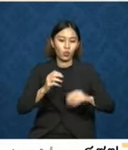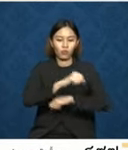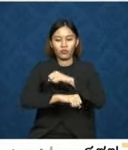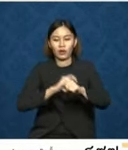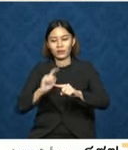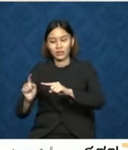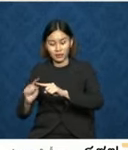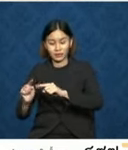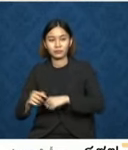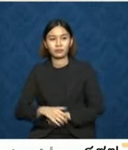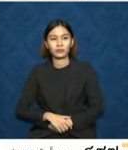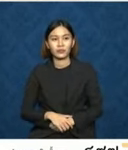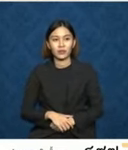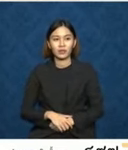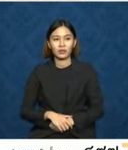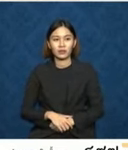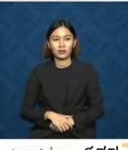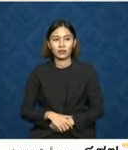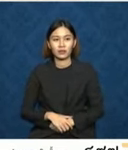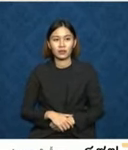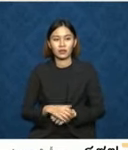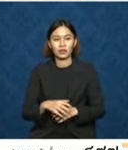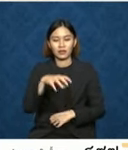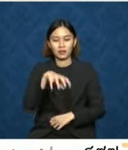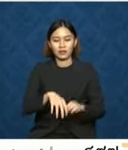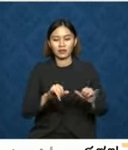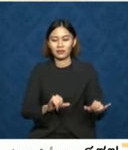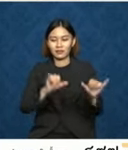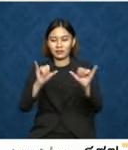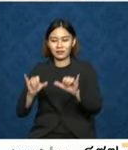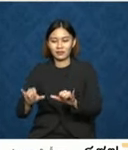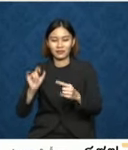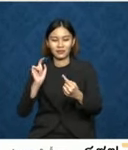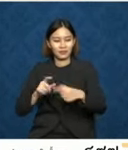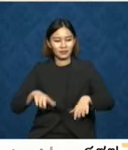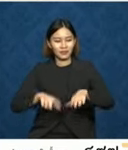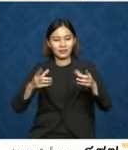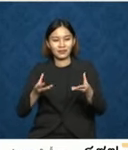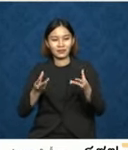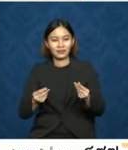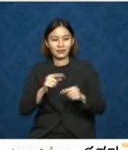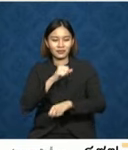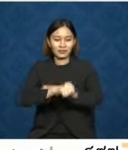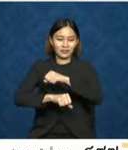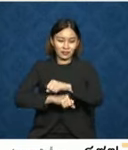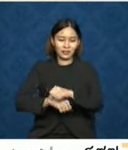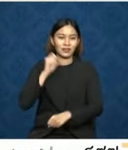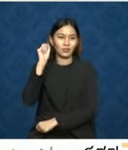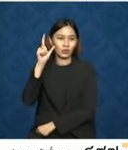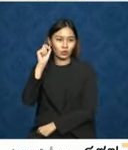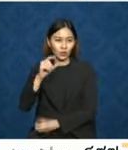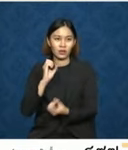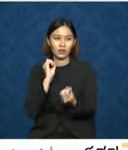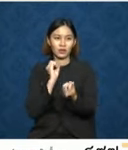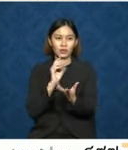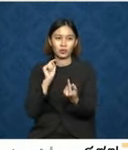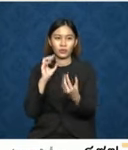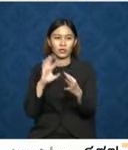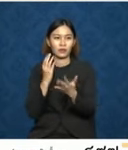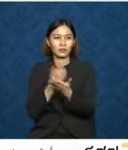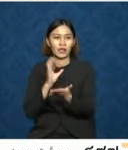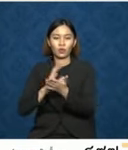ก็อ่าได้ให้โอนถ่ายเ่อพื้นที่และอาคารก่อสร้างนั้นให้ด่วนครับจะไม่ได้เกิดความเสียหายในงบ